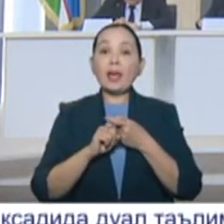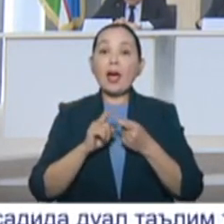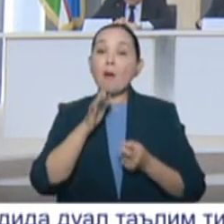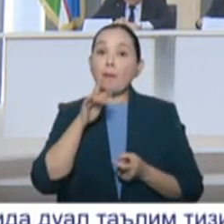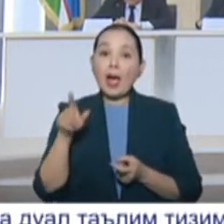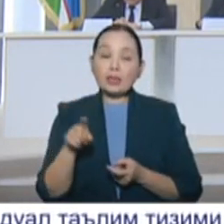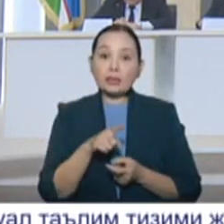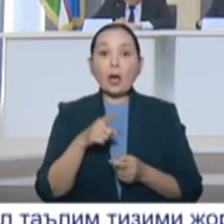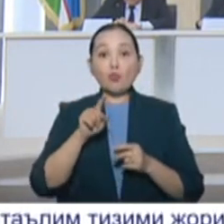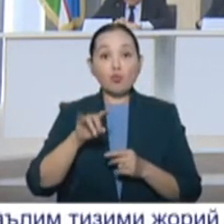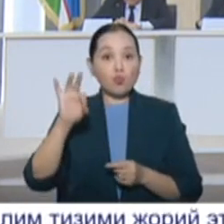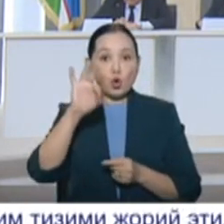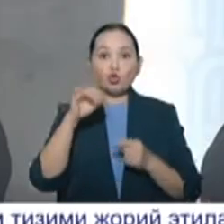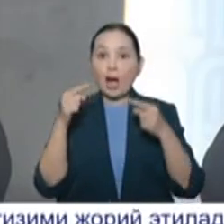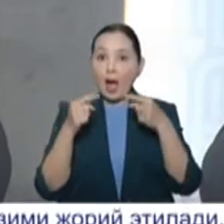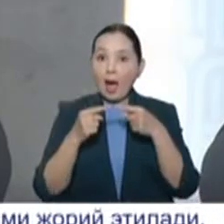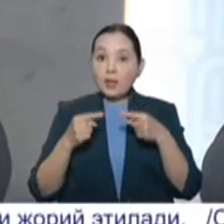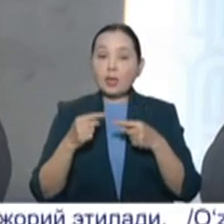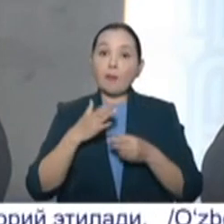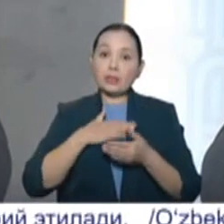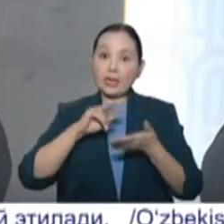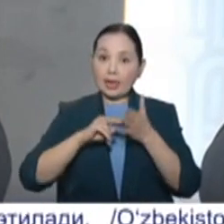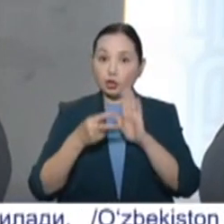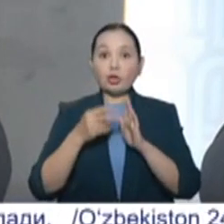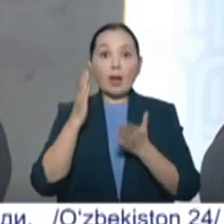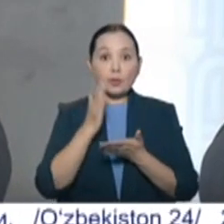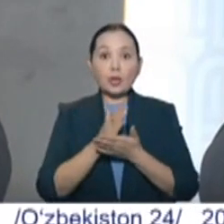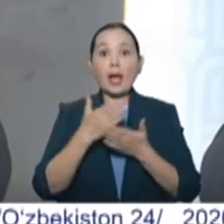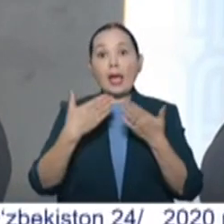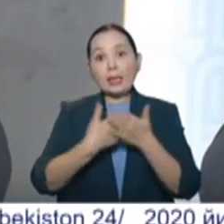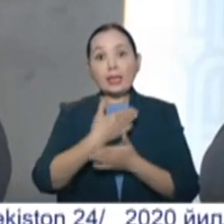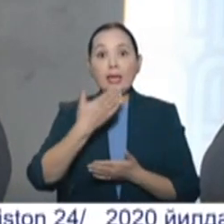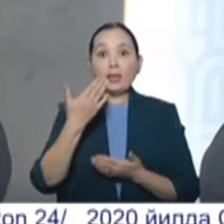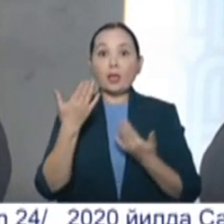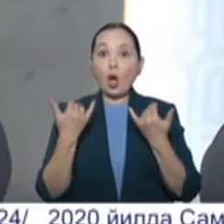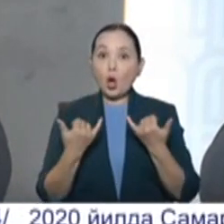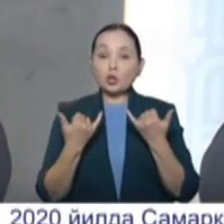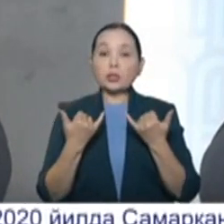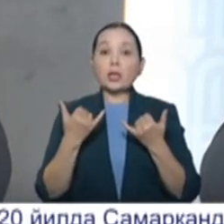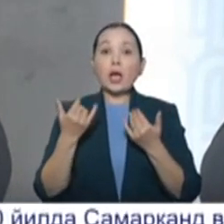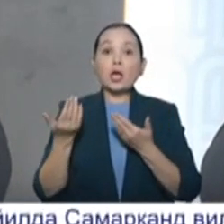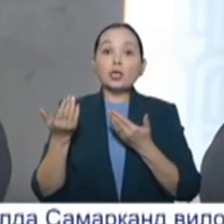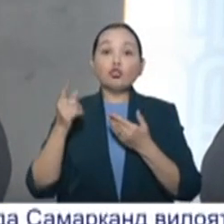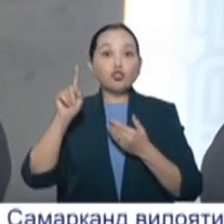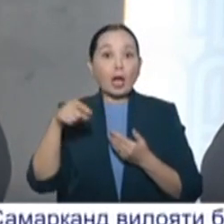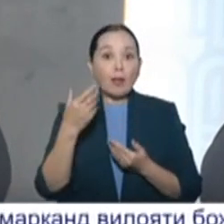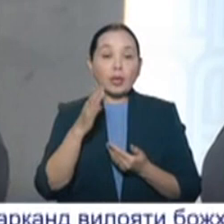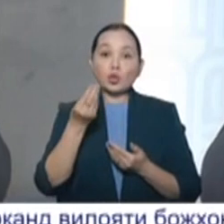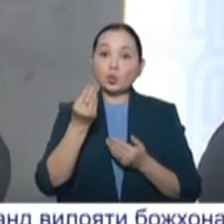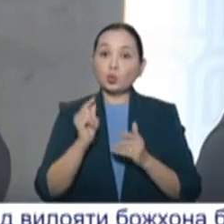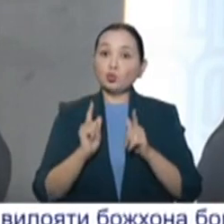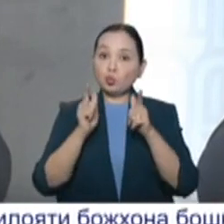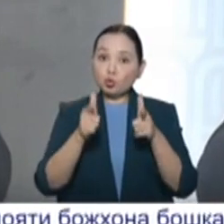Bu bo'yicha ham aniq bizda rejalarimiz bor. Yangi hozir usullarni jalb qilamiz. Bu tushayotgan pulni